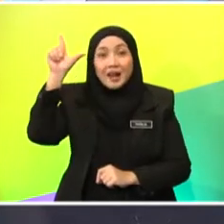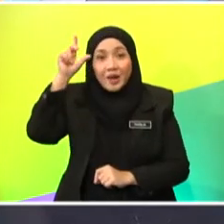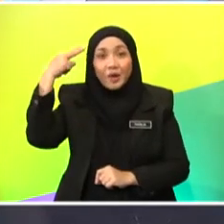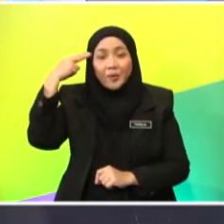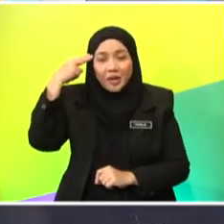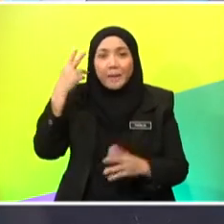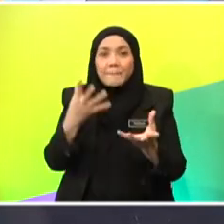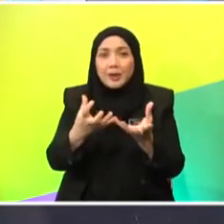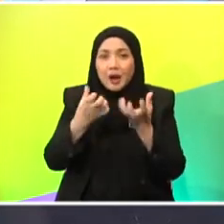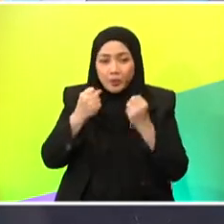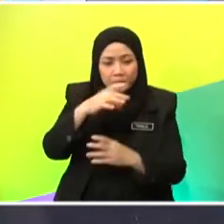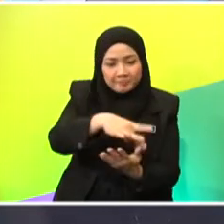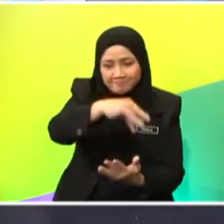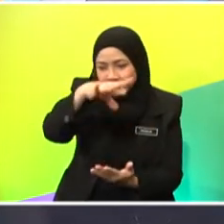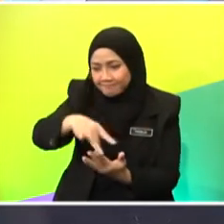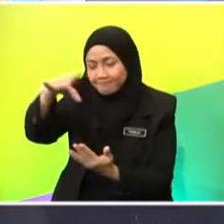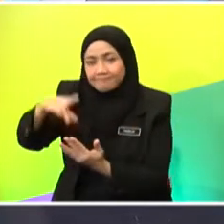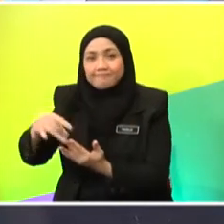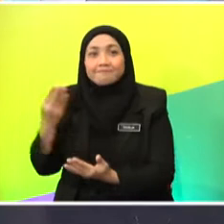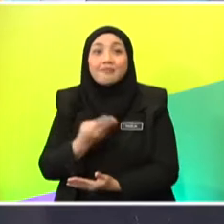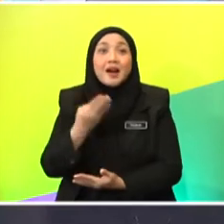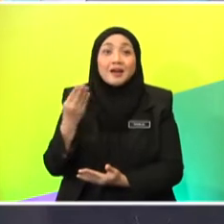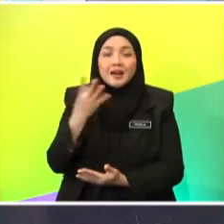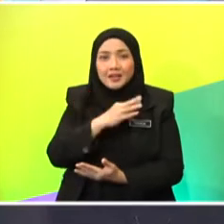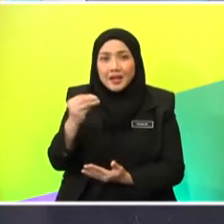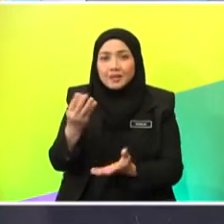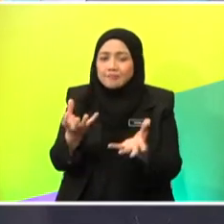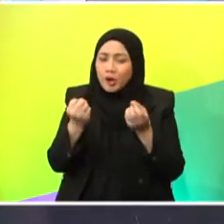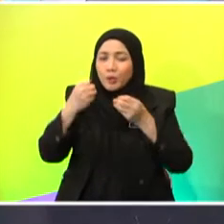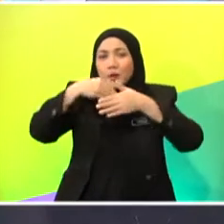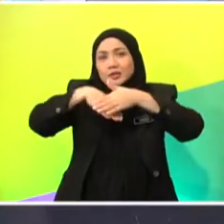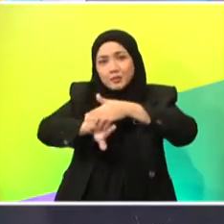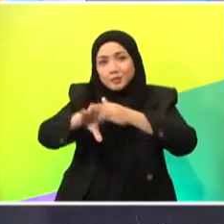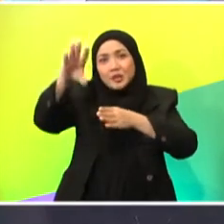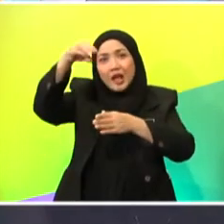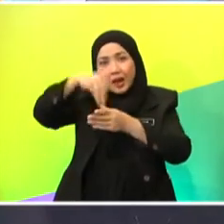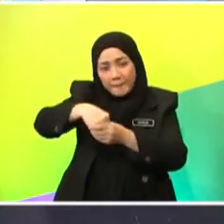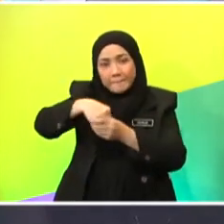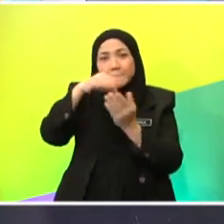butuh banyaklah barang dalam nih Oke jadi saya ambil badan yang pertama